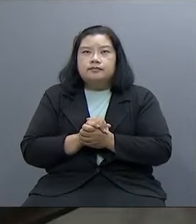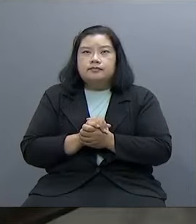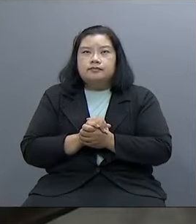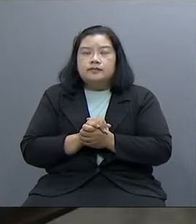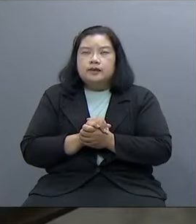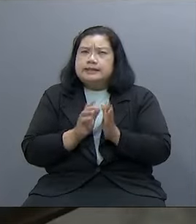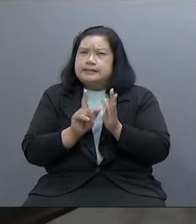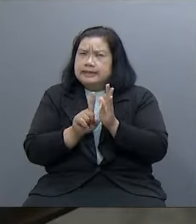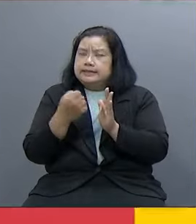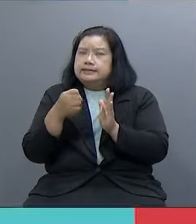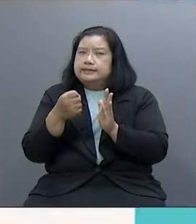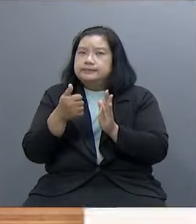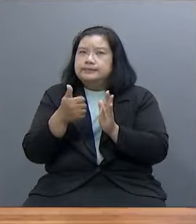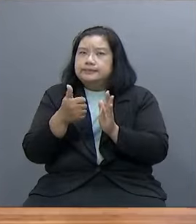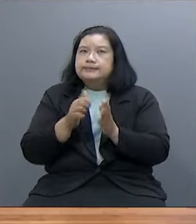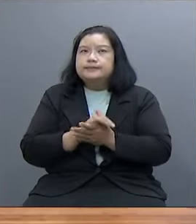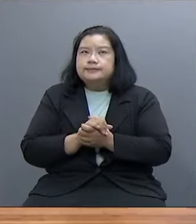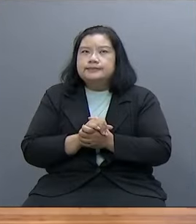ค่ะ